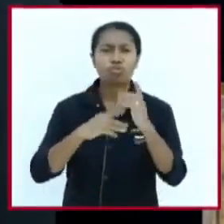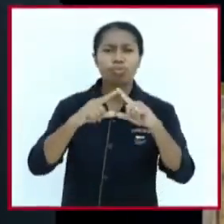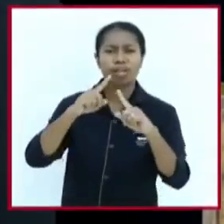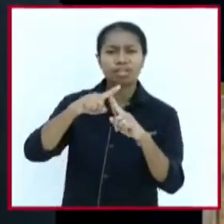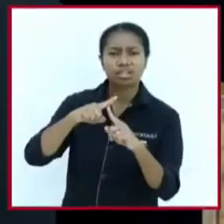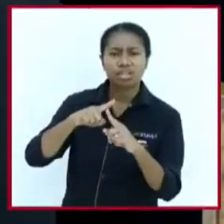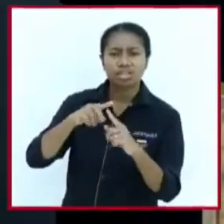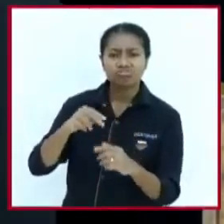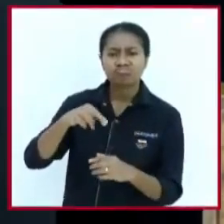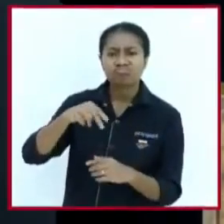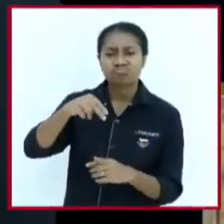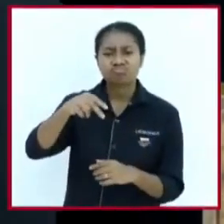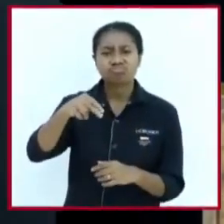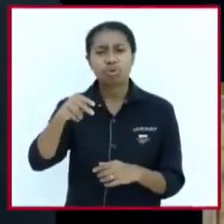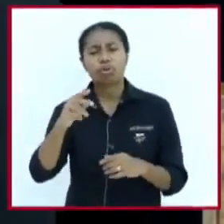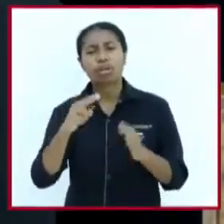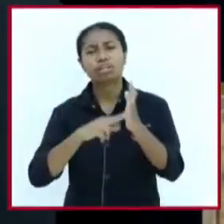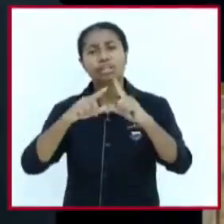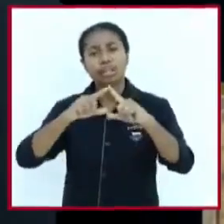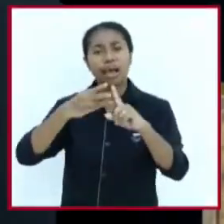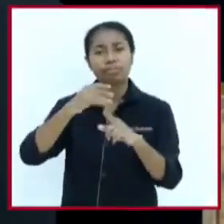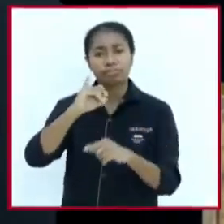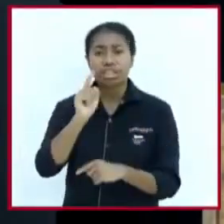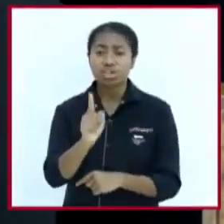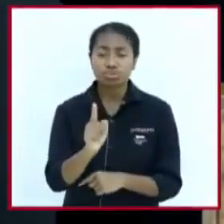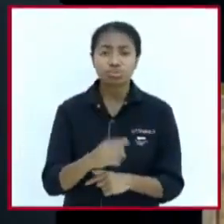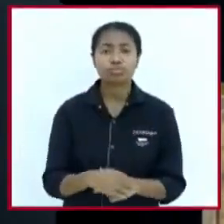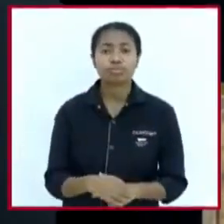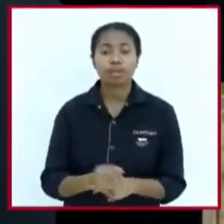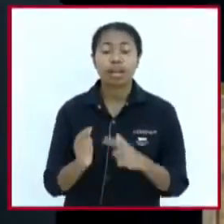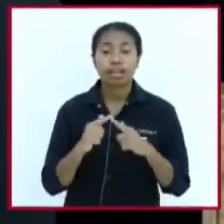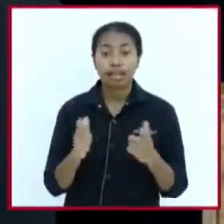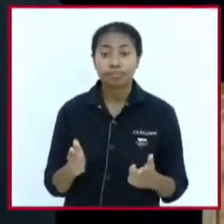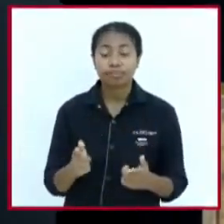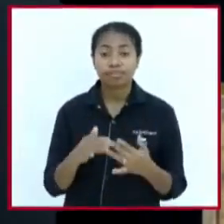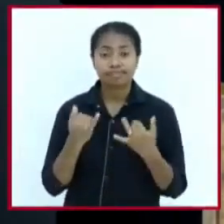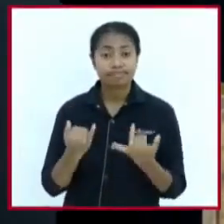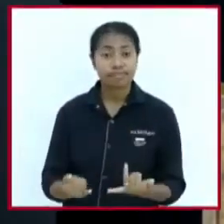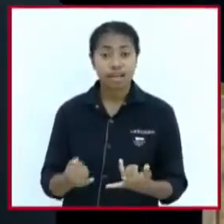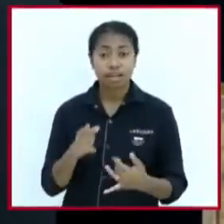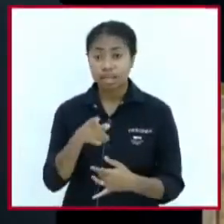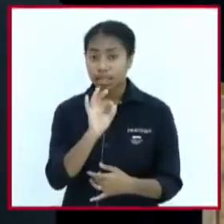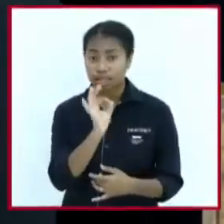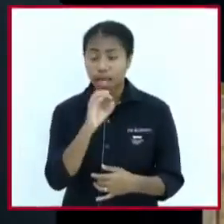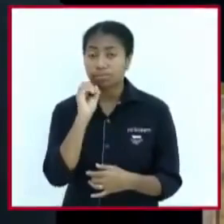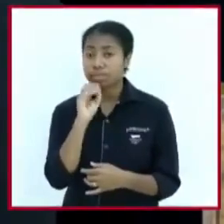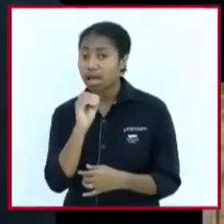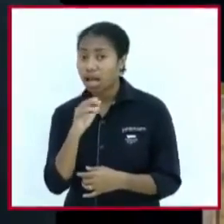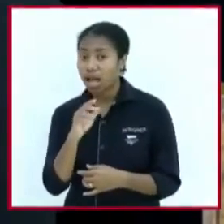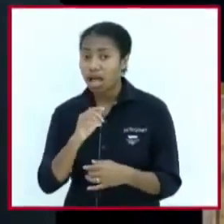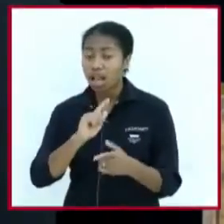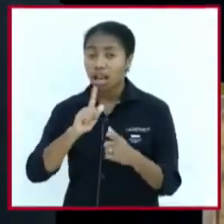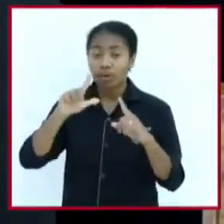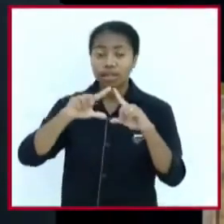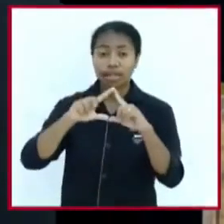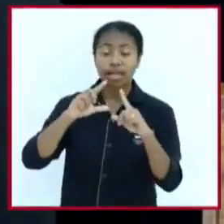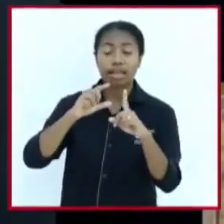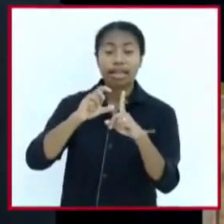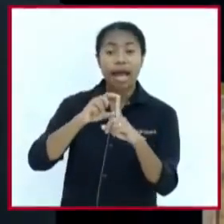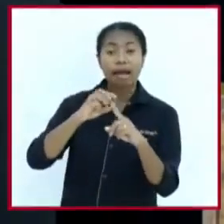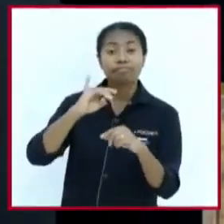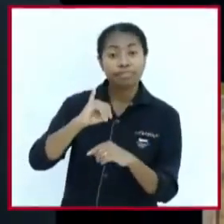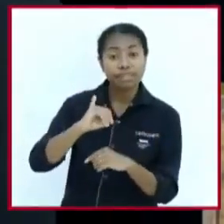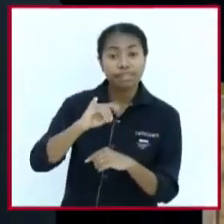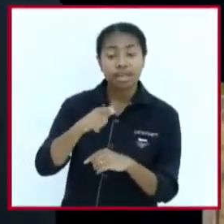nabi-nabi yang kalian bangga-banggakan itu Tapi pada zaman akhir ini dia tidak bicara lewat nabi terus lewat